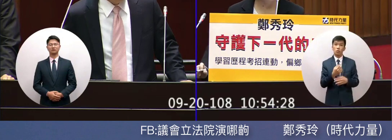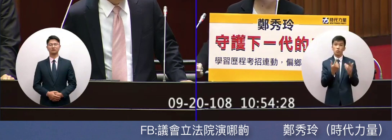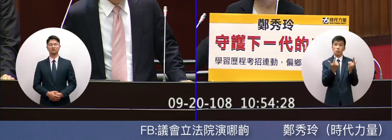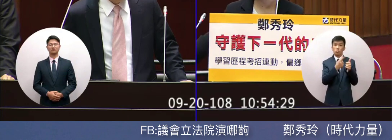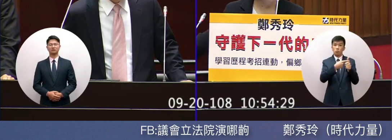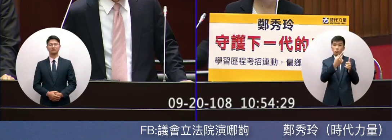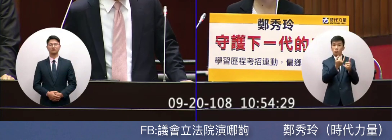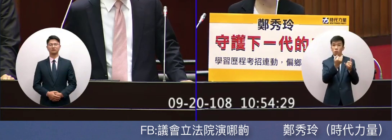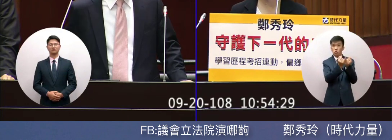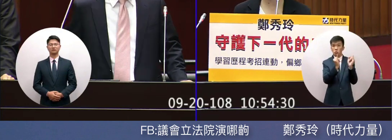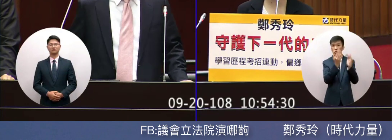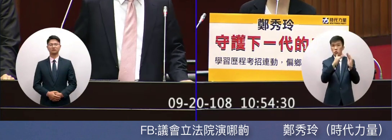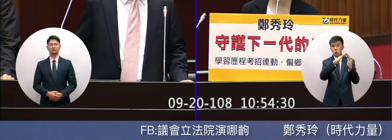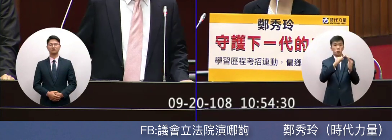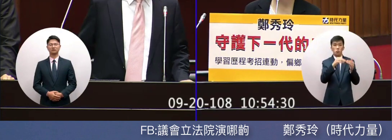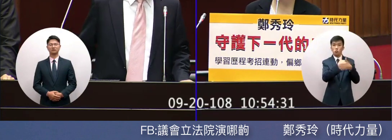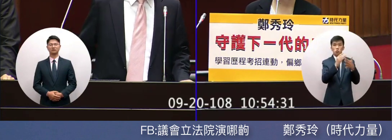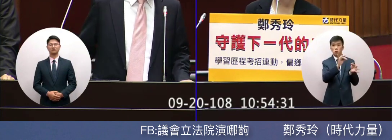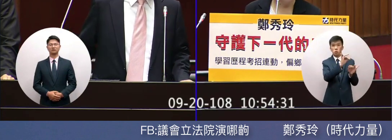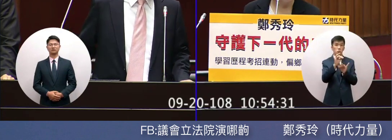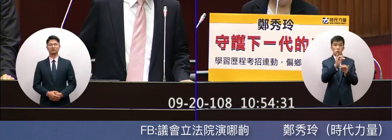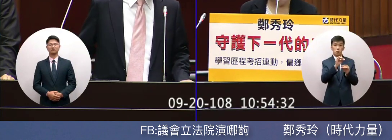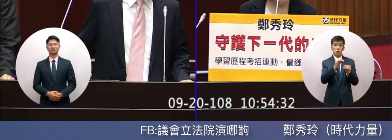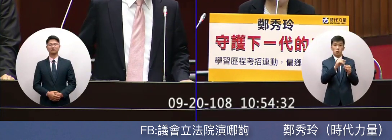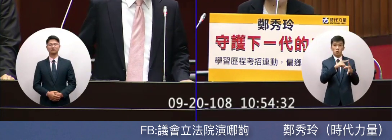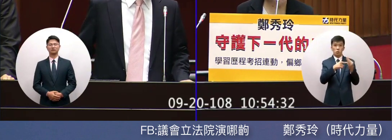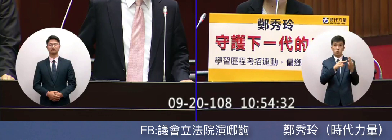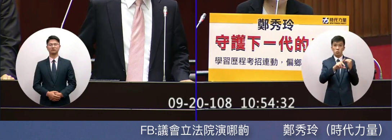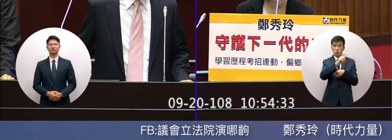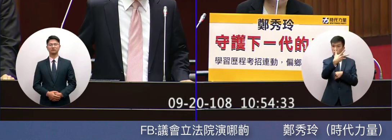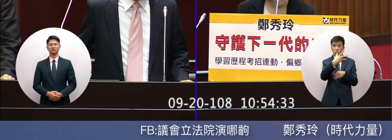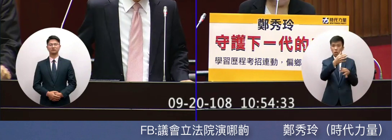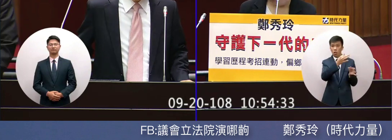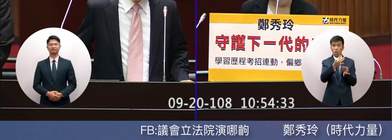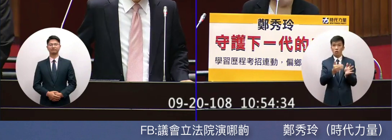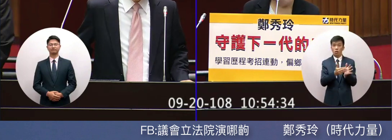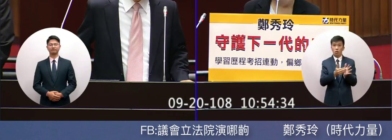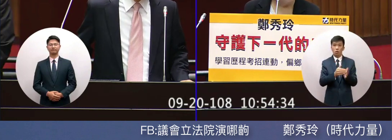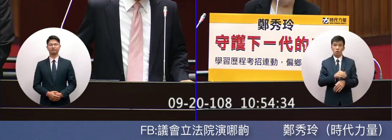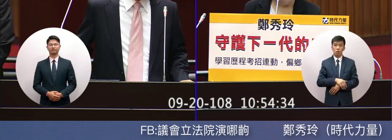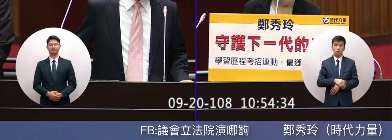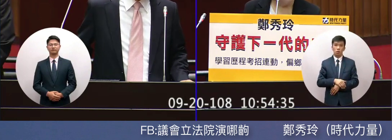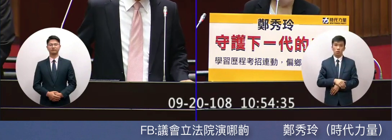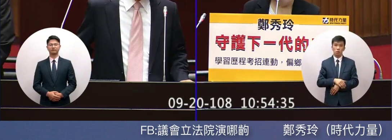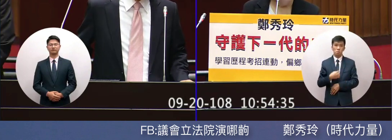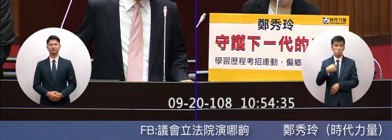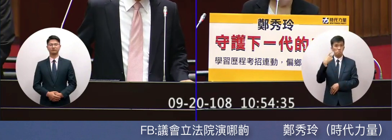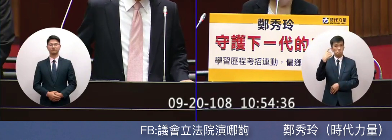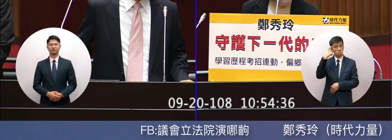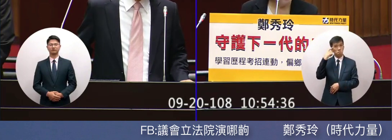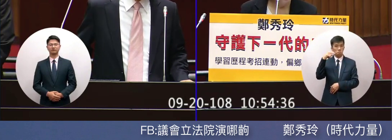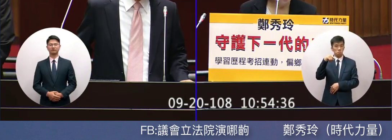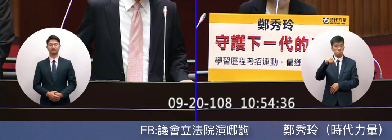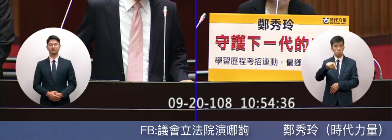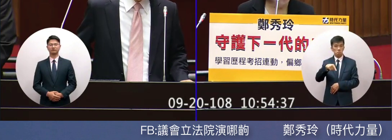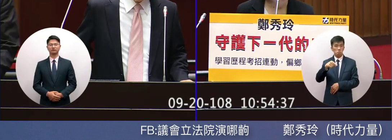然后这个所有的学群都有了，18个学群都有了那因此呢我们认为这个对